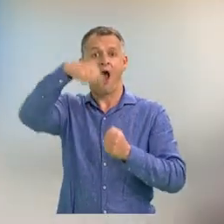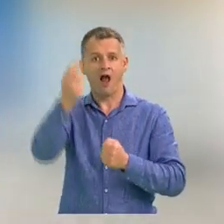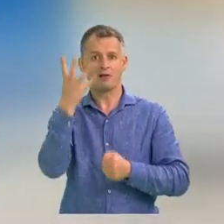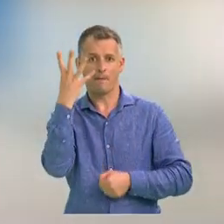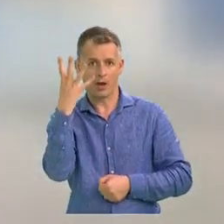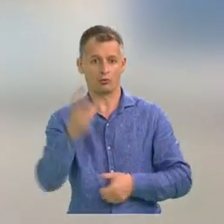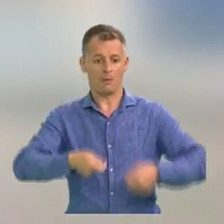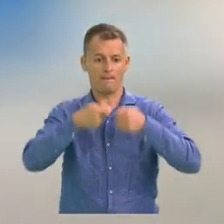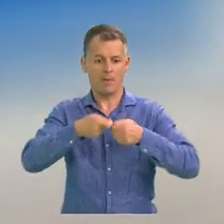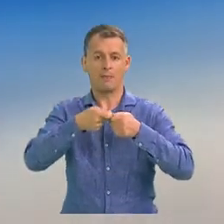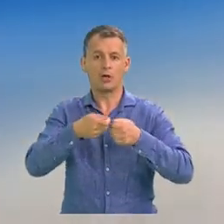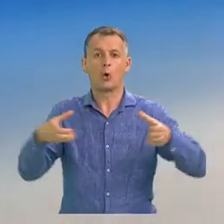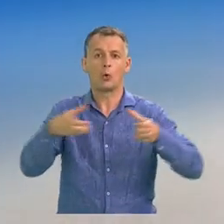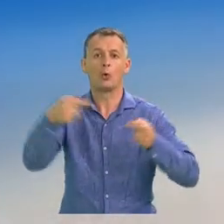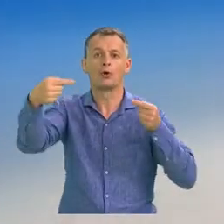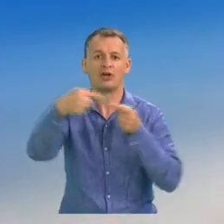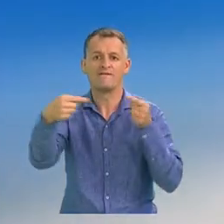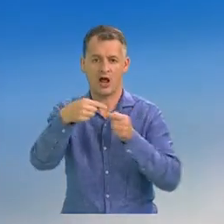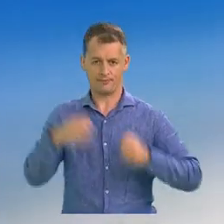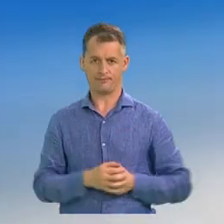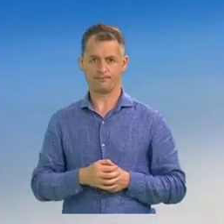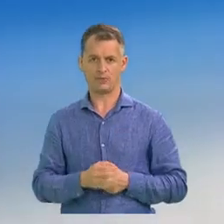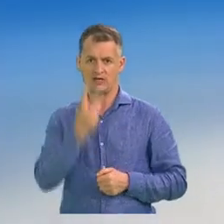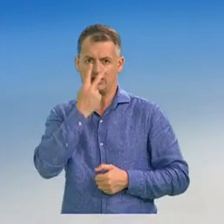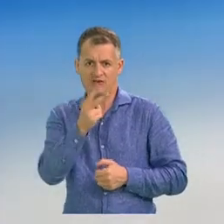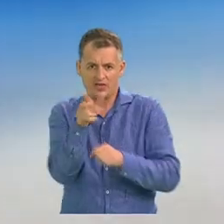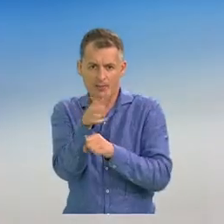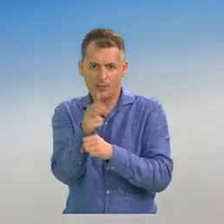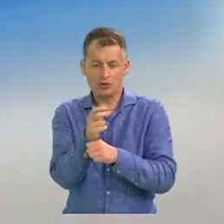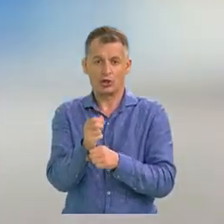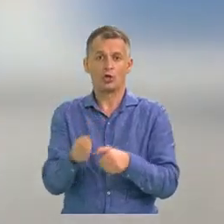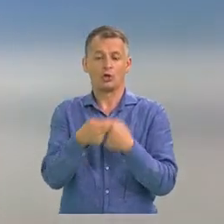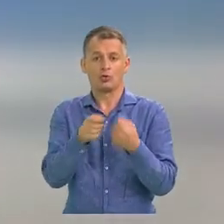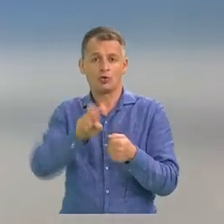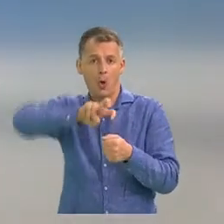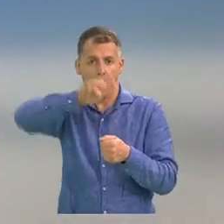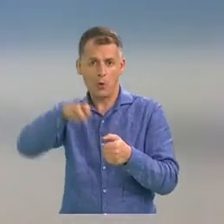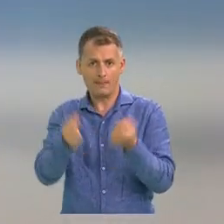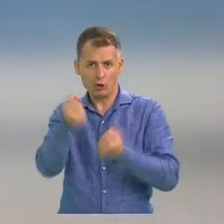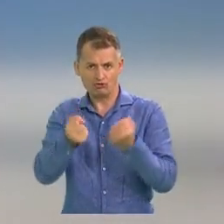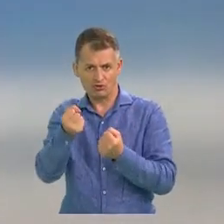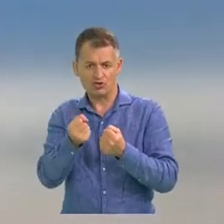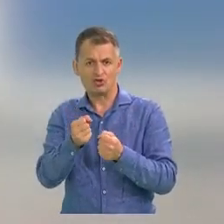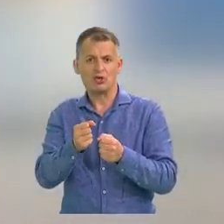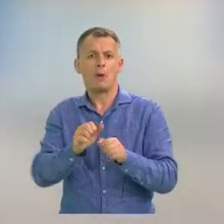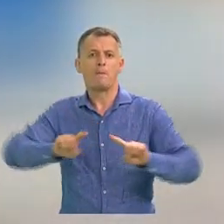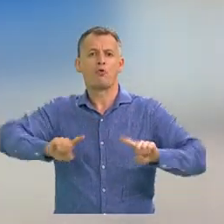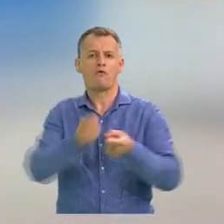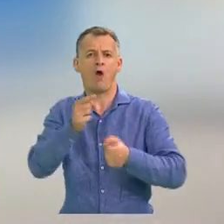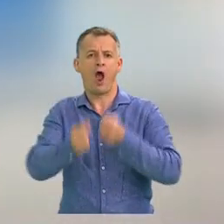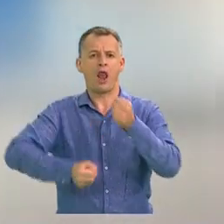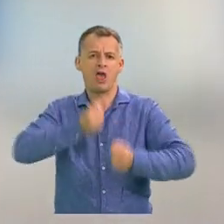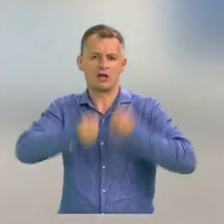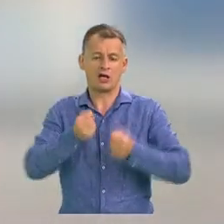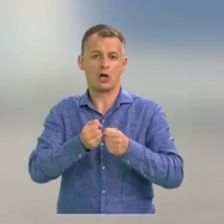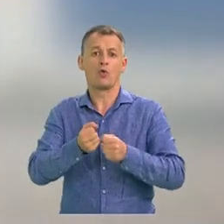membrii unui grup rival celor doi. Pe imagini se vede cum cei patru indivizi coboară dintr-o mașină și încep să-i alerge pe cei doi cu bâte și topoare. La